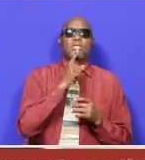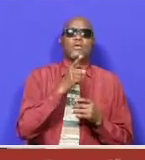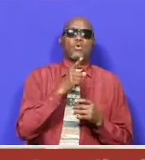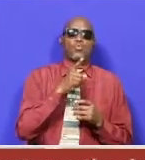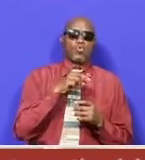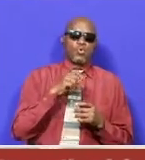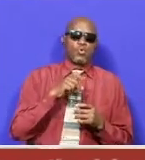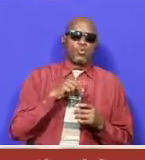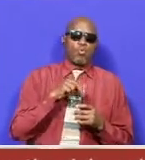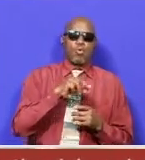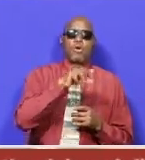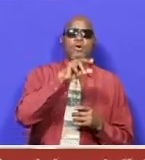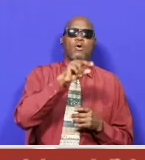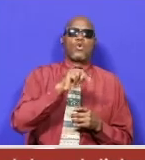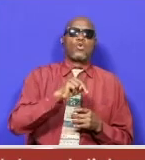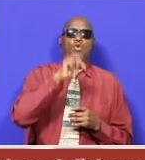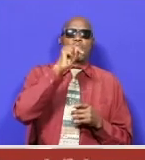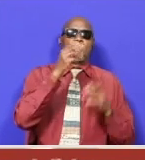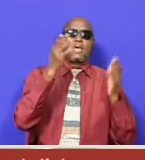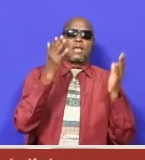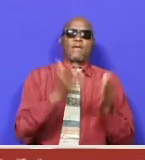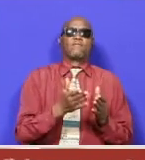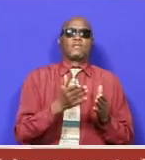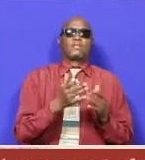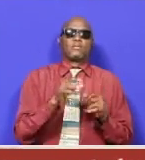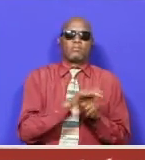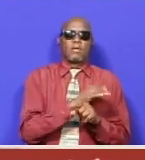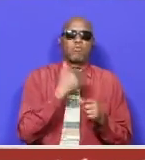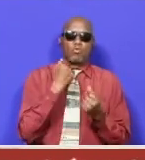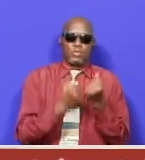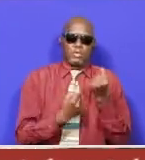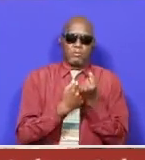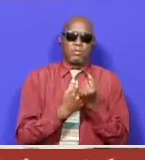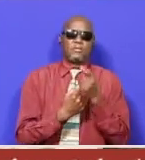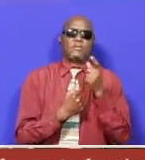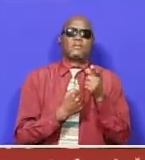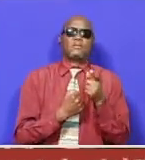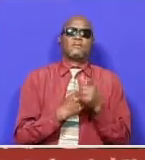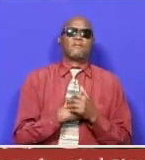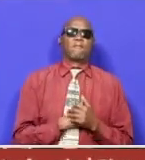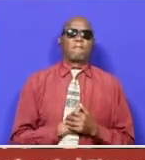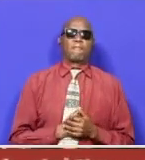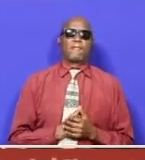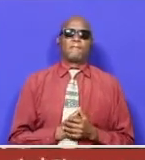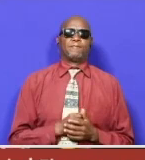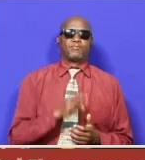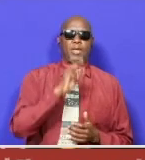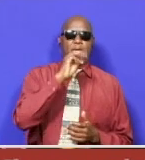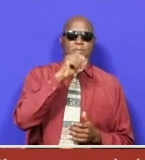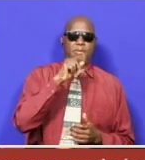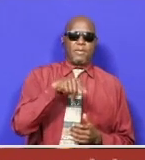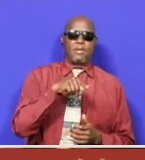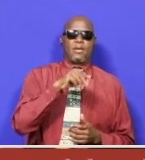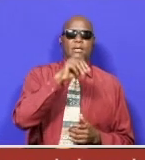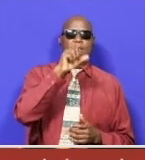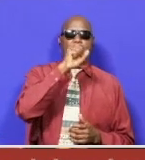mzima kuleta amani. Mimi nitaunga wewe mkono tutatembea mahali utaingia. MP Samuel Moroto, addressing